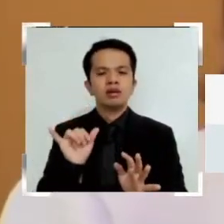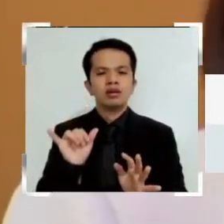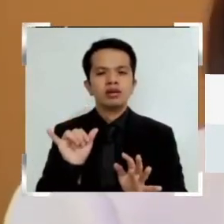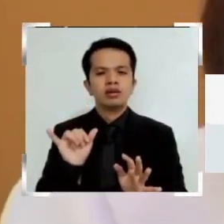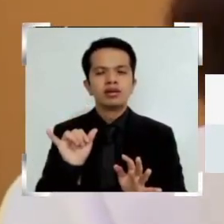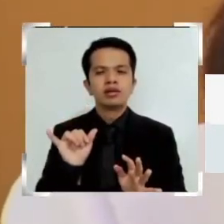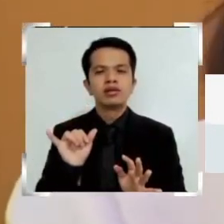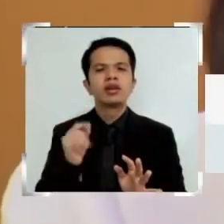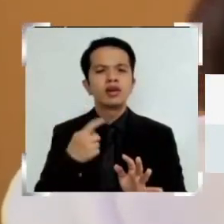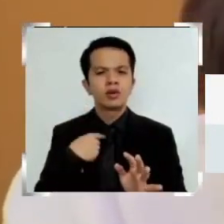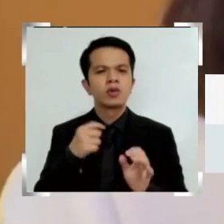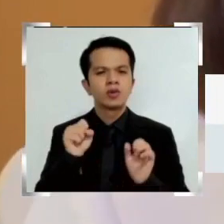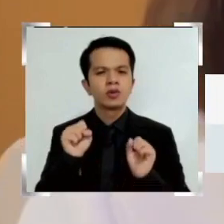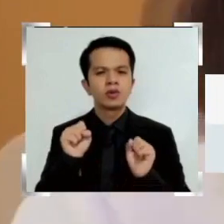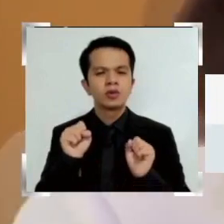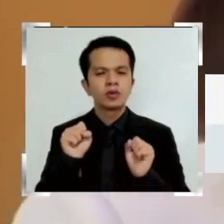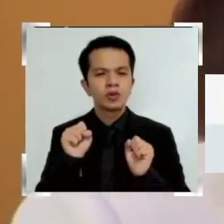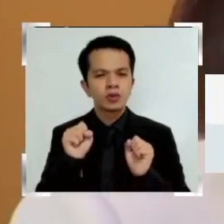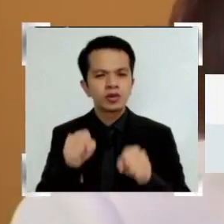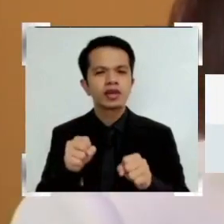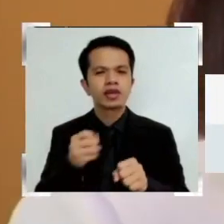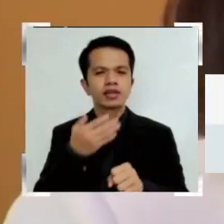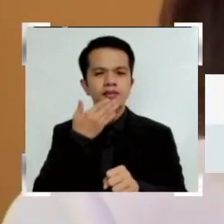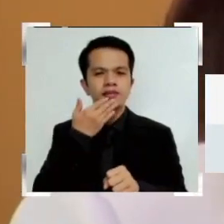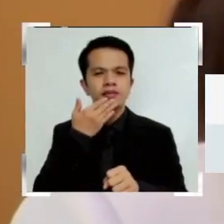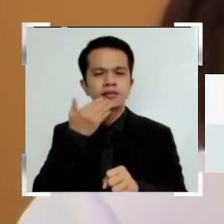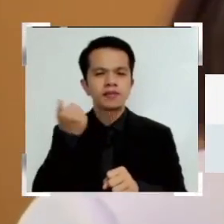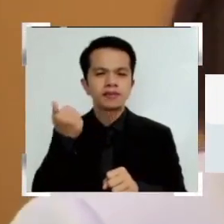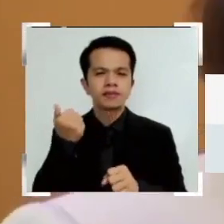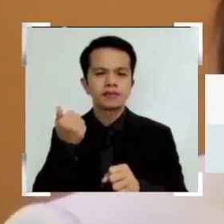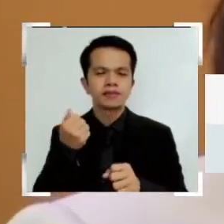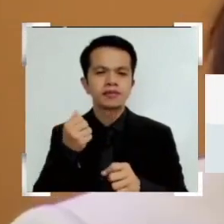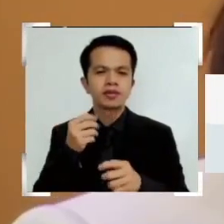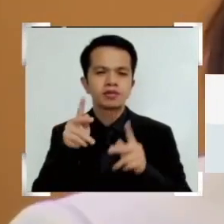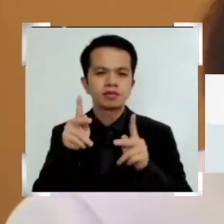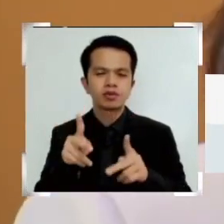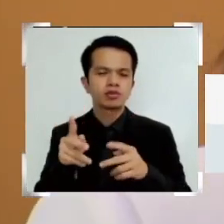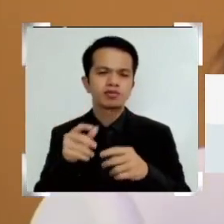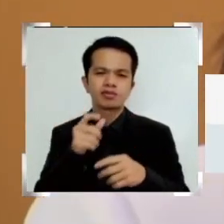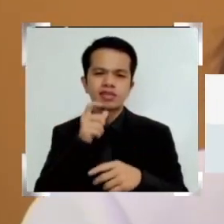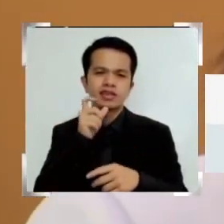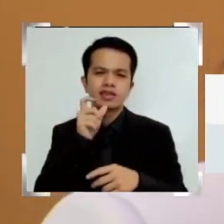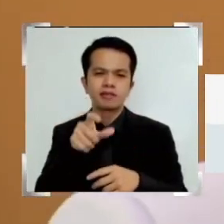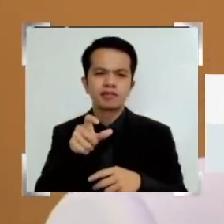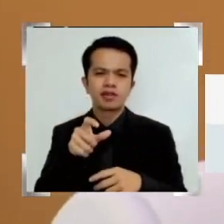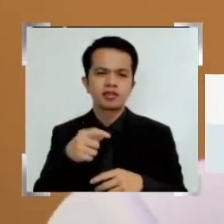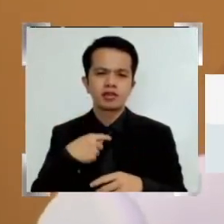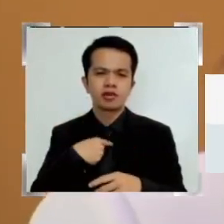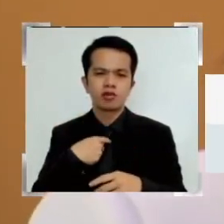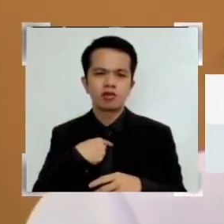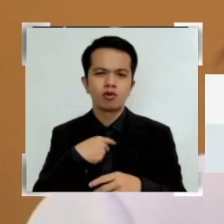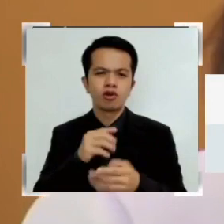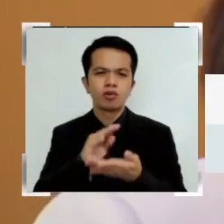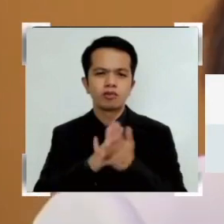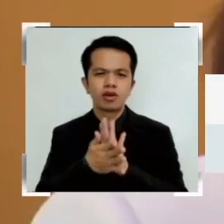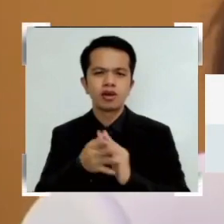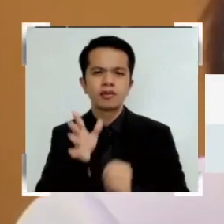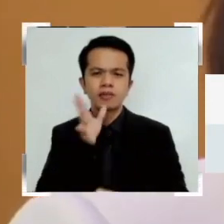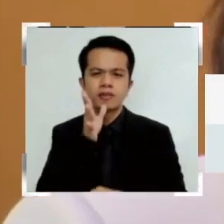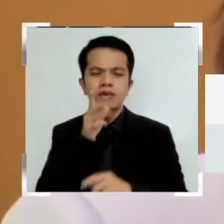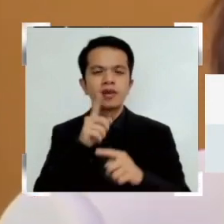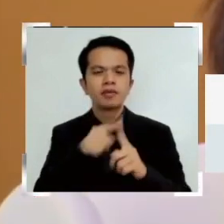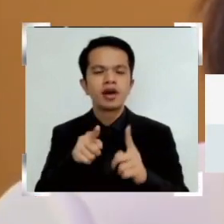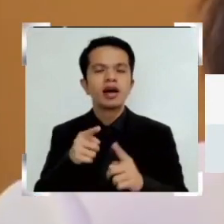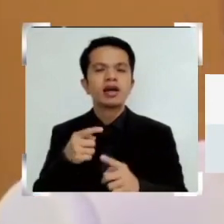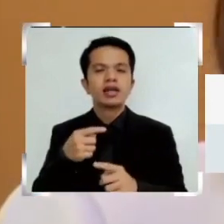be a better person. Not necessarily that you have to physically be a mom, but the idea and what my